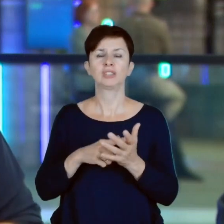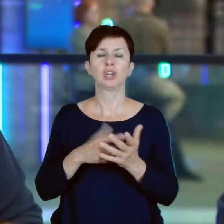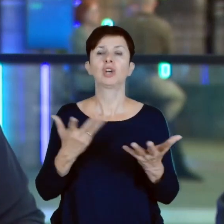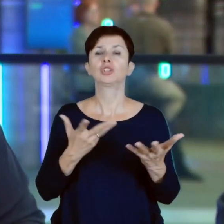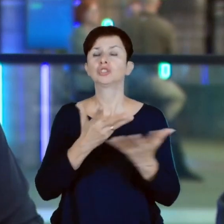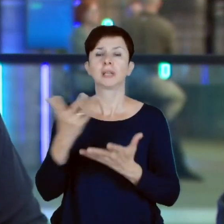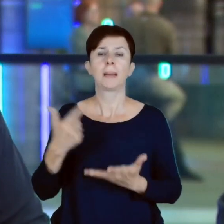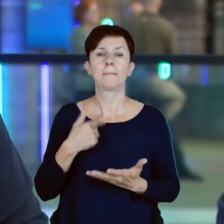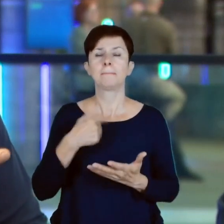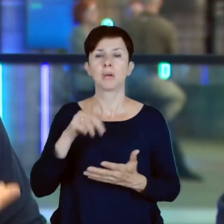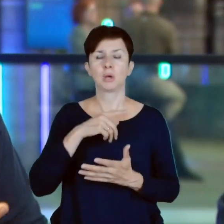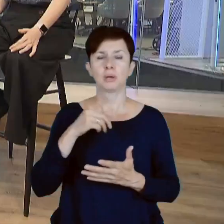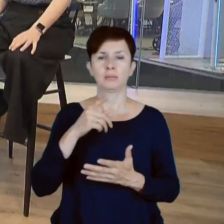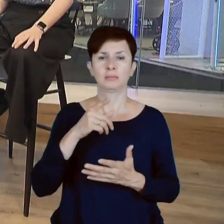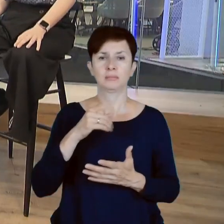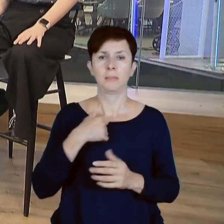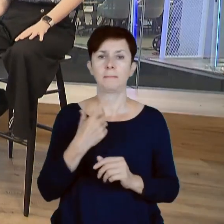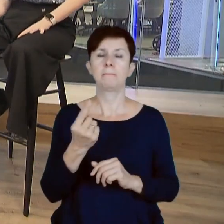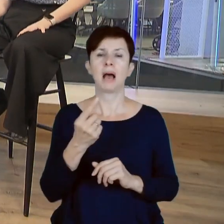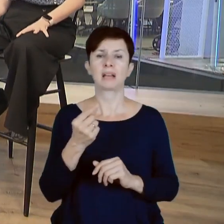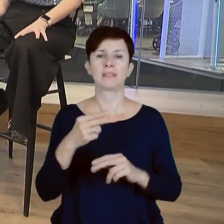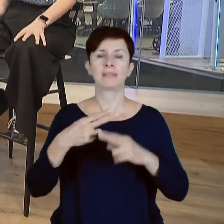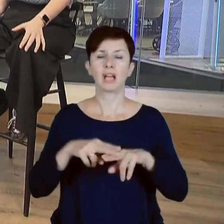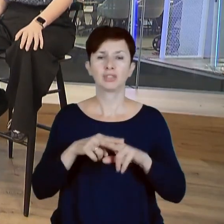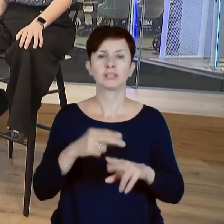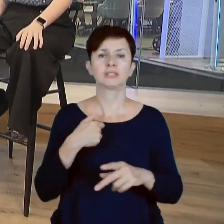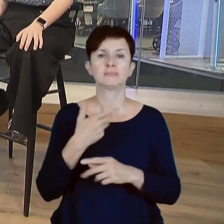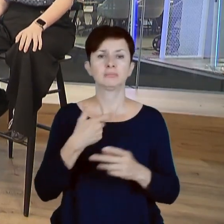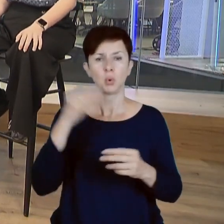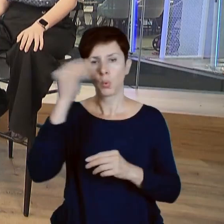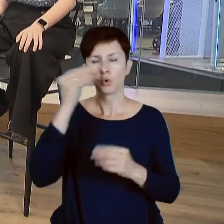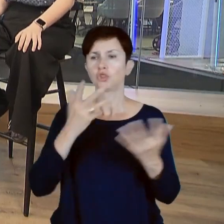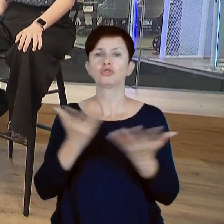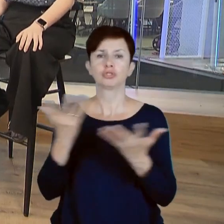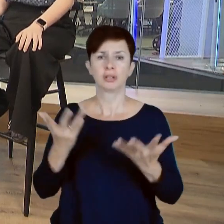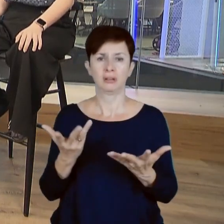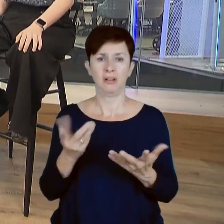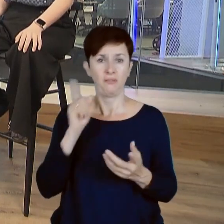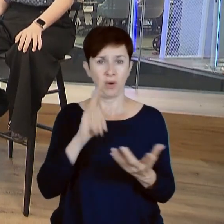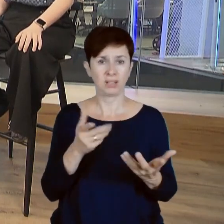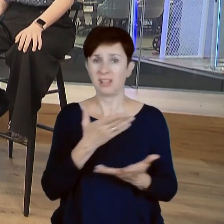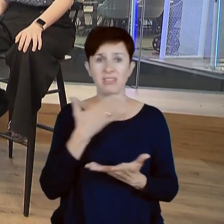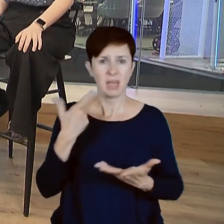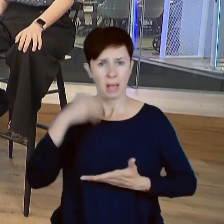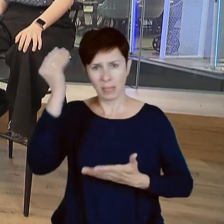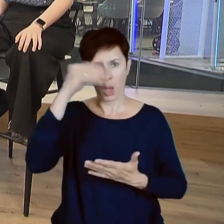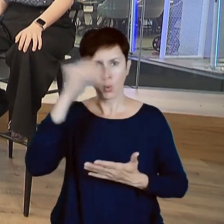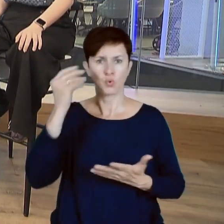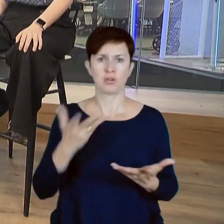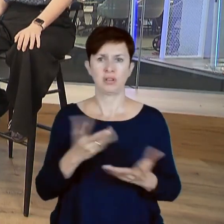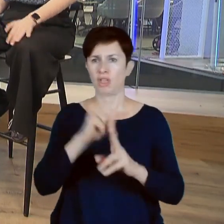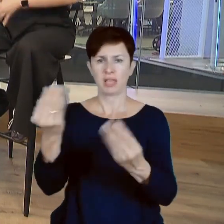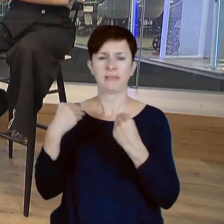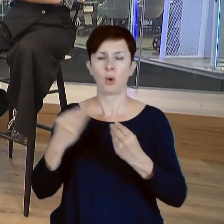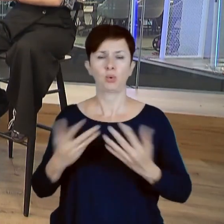tym ekranem pracować jako partnerem, narzędziem. I to jest, nie uczymy się, prawda, stan dzikości. Ja bym chciała, to w tym momencie mam